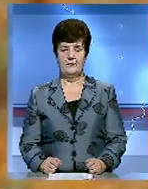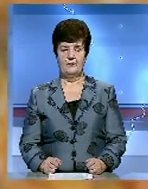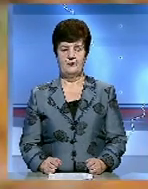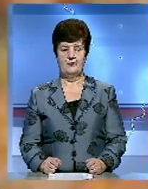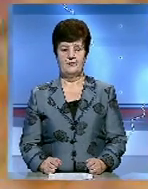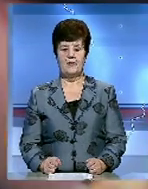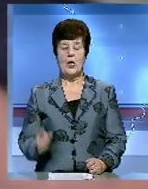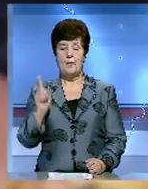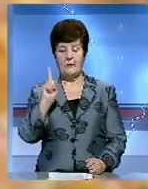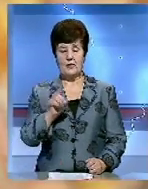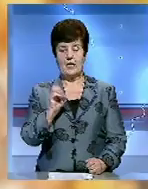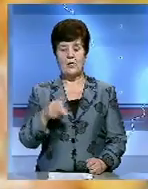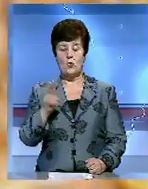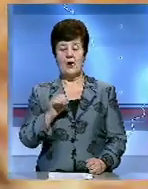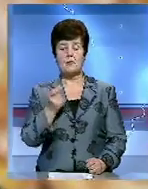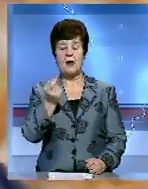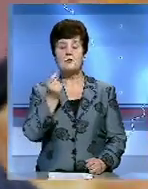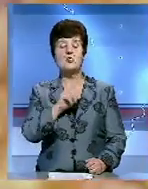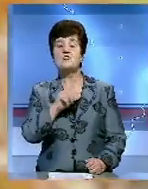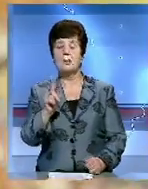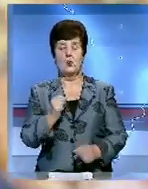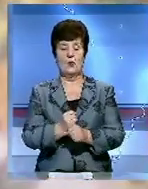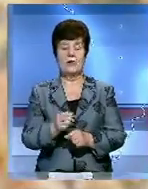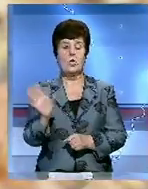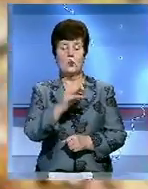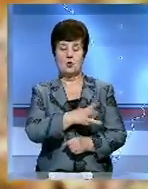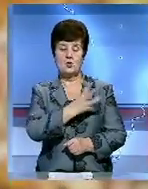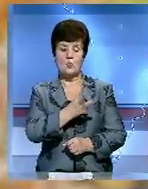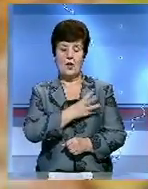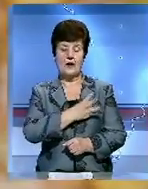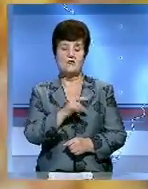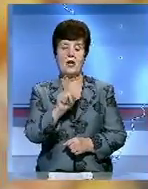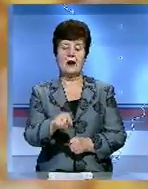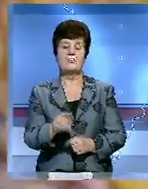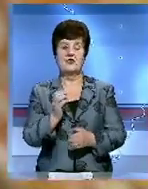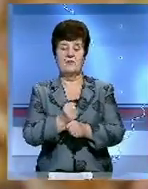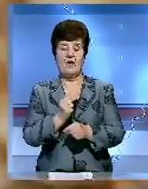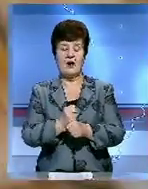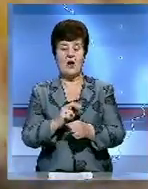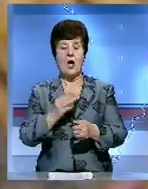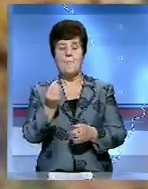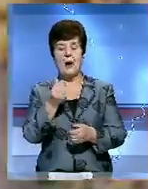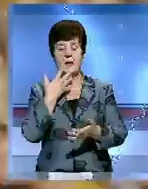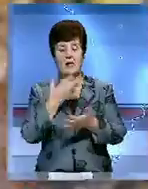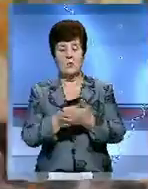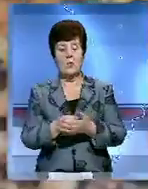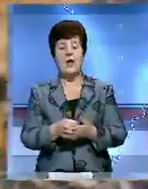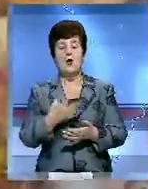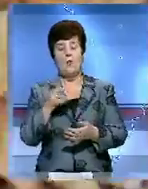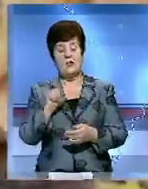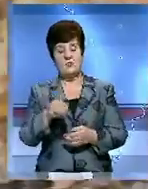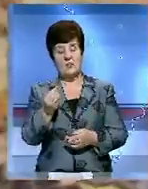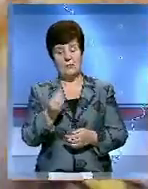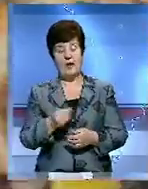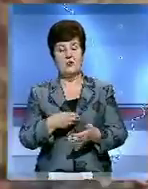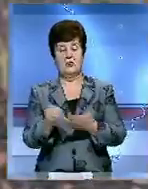Pentru Eduard mai puțin contează ce lucrează. Tot ce își dorește tânărul este ca să-și facă banii lui, iar cu aceștia să-și repare casa pe care i-au cumpărat-o